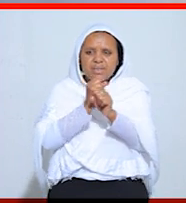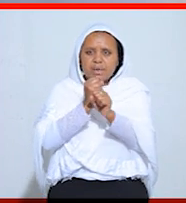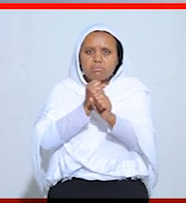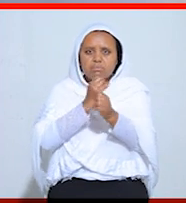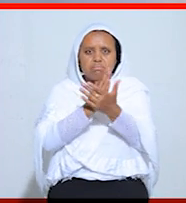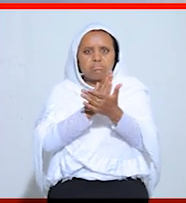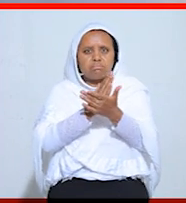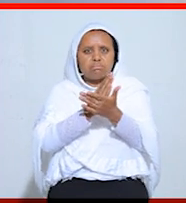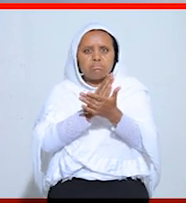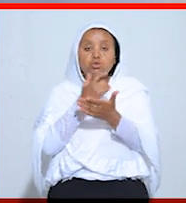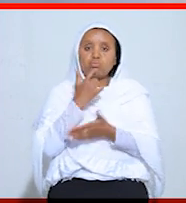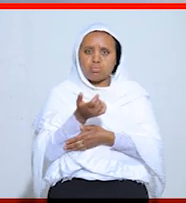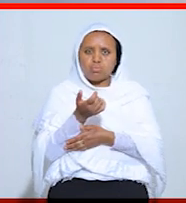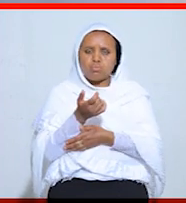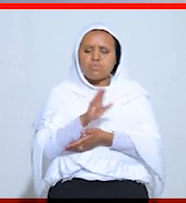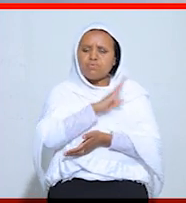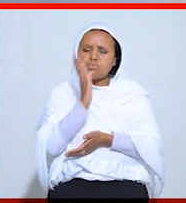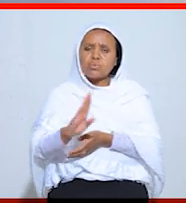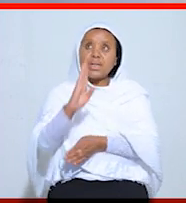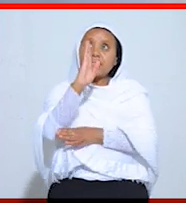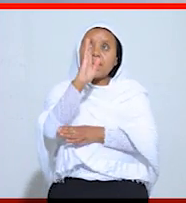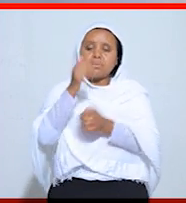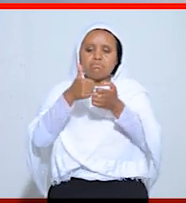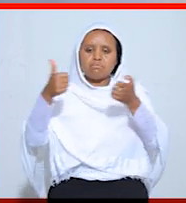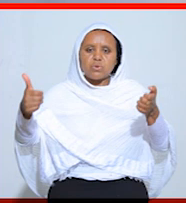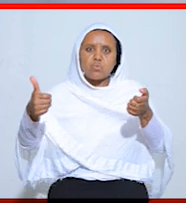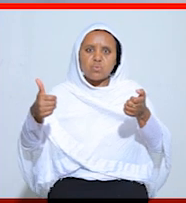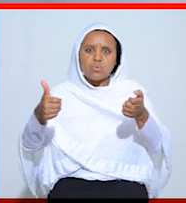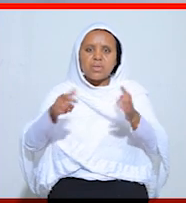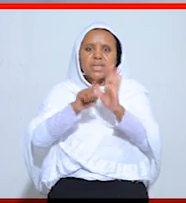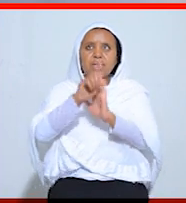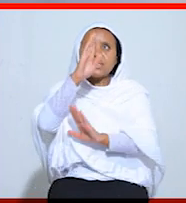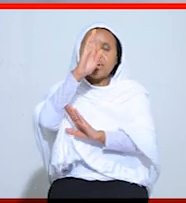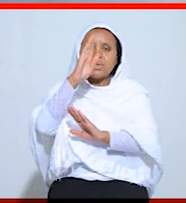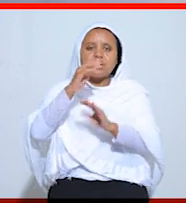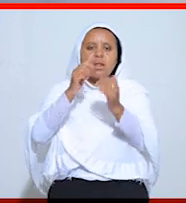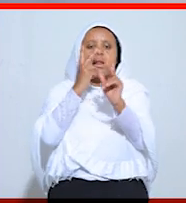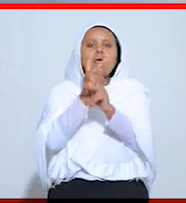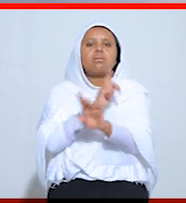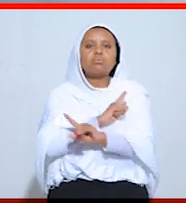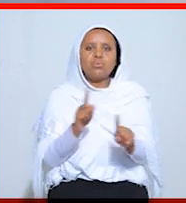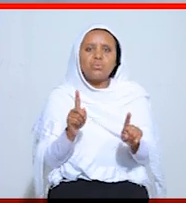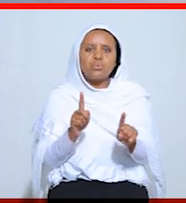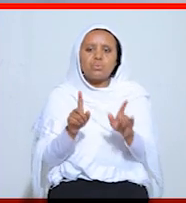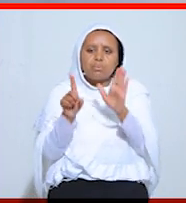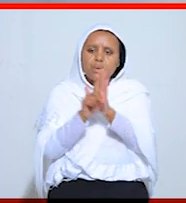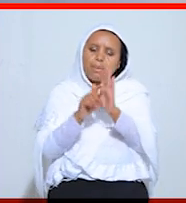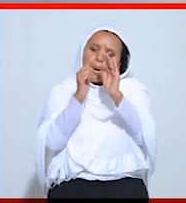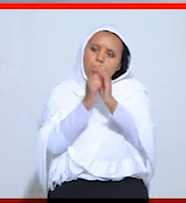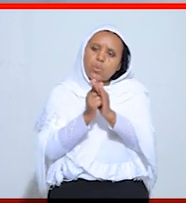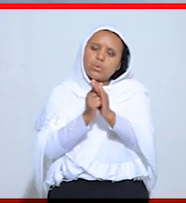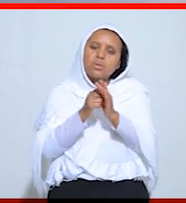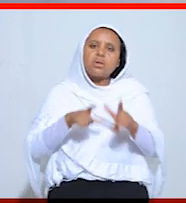ጽድቅ ከመስራት እንዲከለከሉ ፈጽሞ ከእግዚአብሔር እንዲርቁ ህግ እግዚአብሔር እንዳይጠብቁ